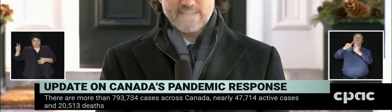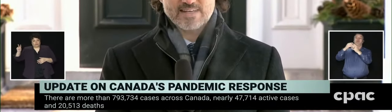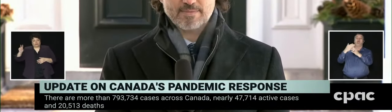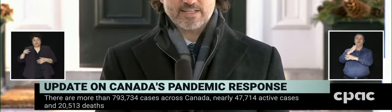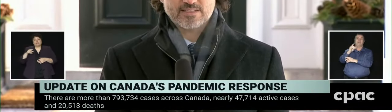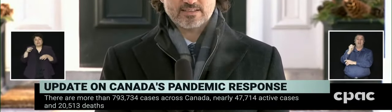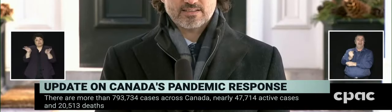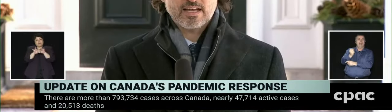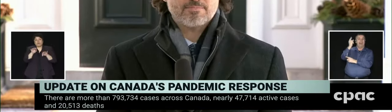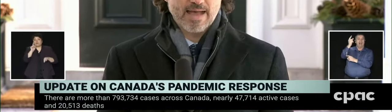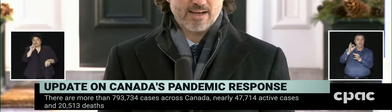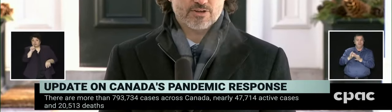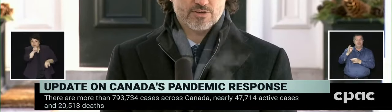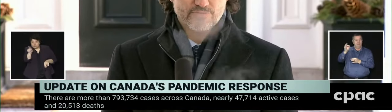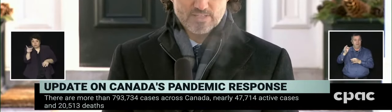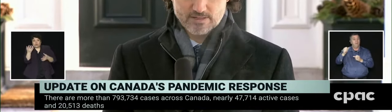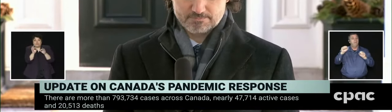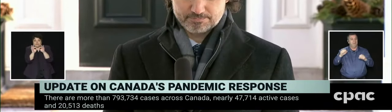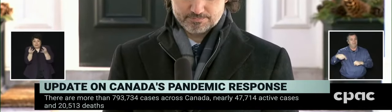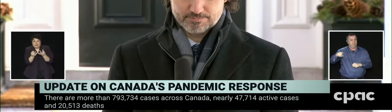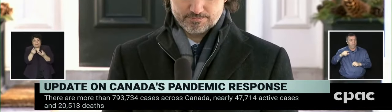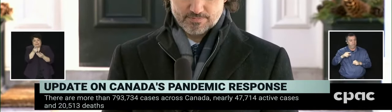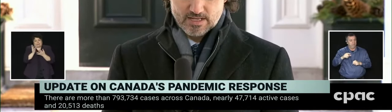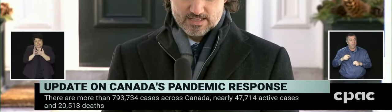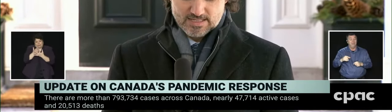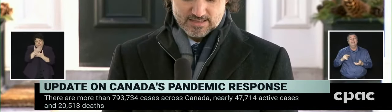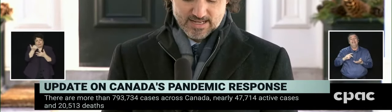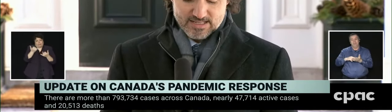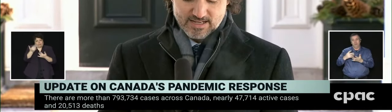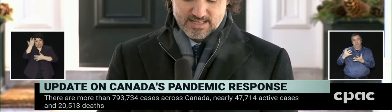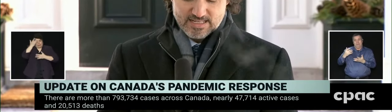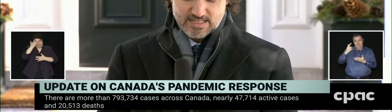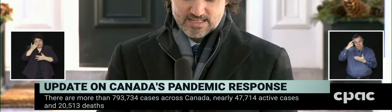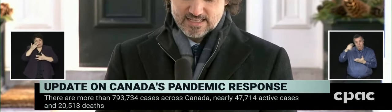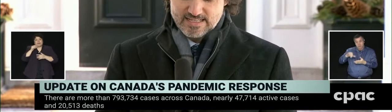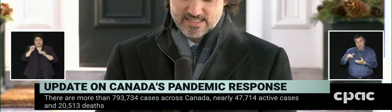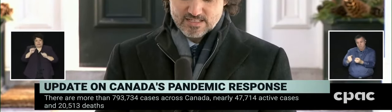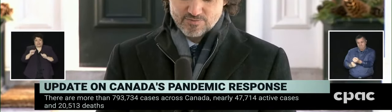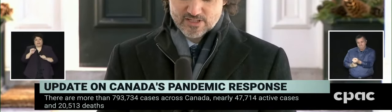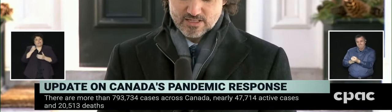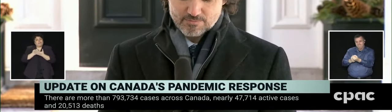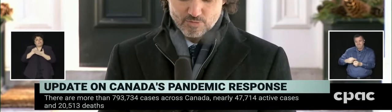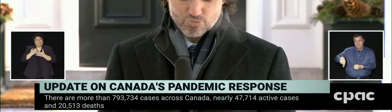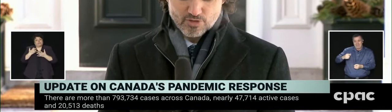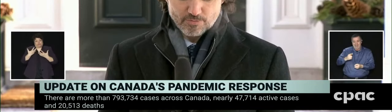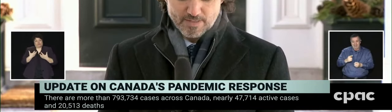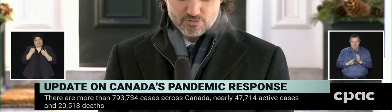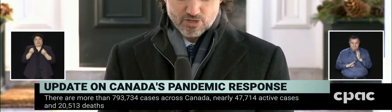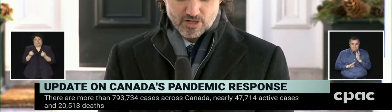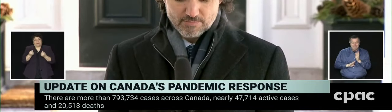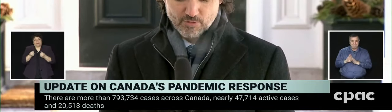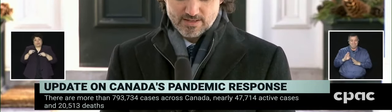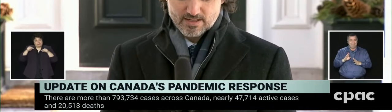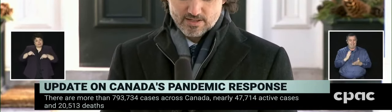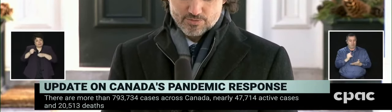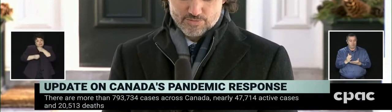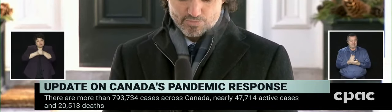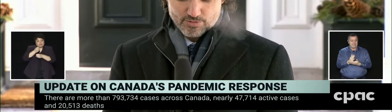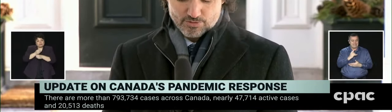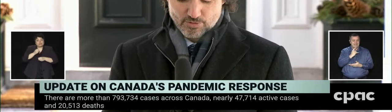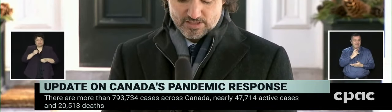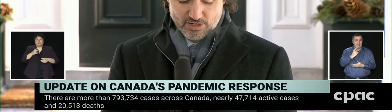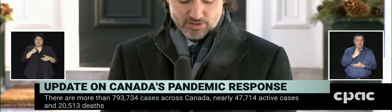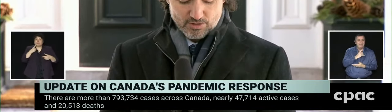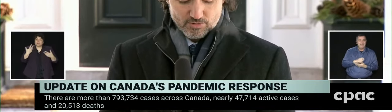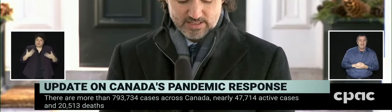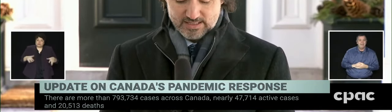this pandemic and back on your feet. Cette dernière année a été assez difficile pour ceux qui ont perdu leur emploi ou ceux